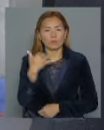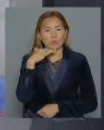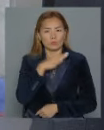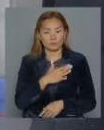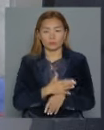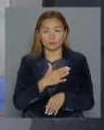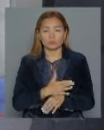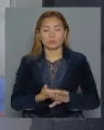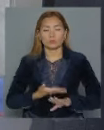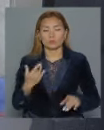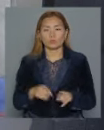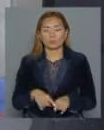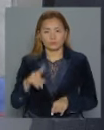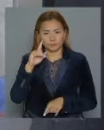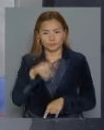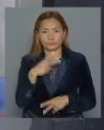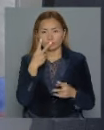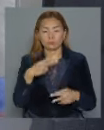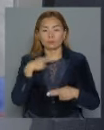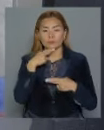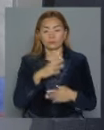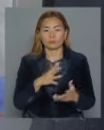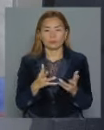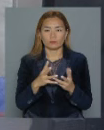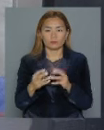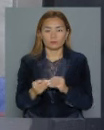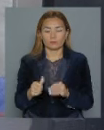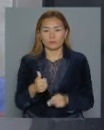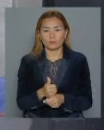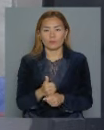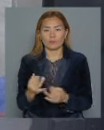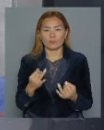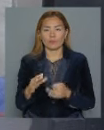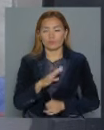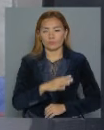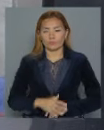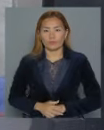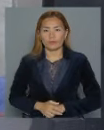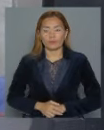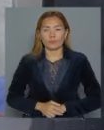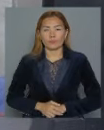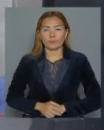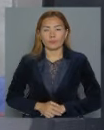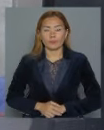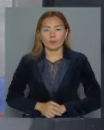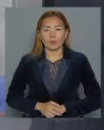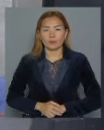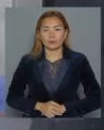дейін де анықталды. Өзім барып анықтап та көрдік, басшымен де барып та көрдік. Сол кездерде қазіргі таңда